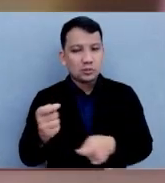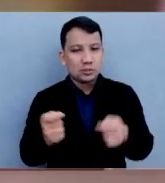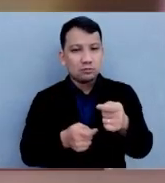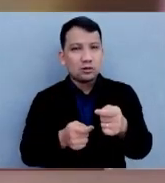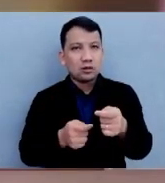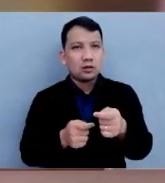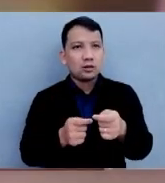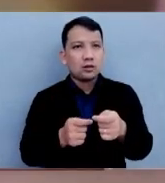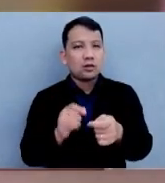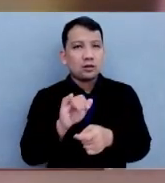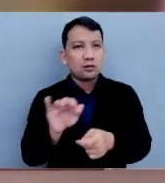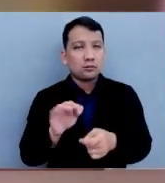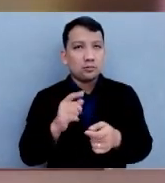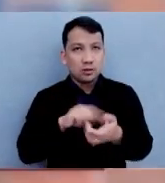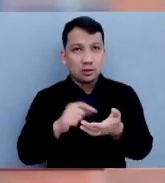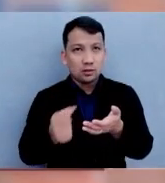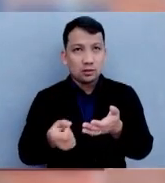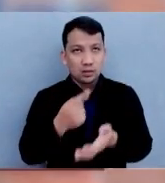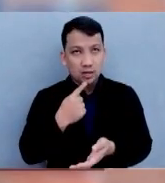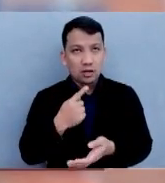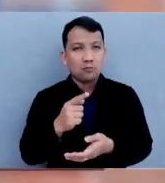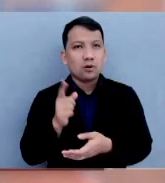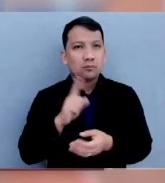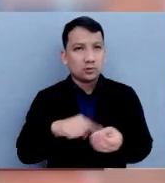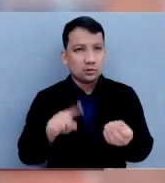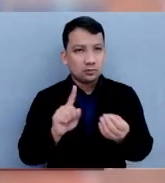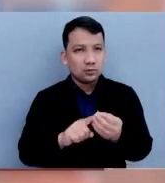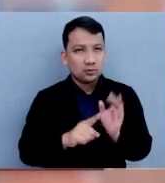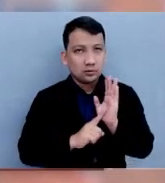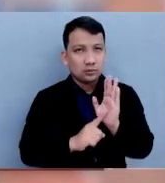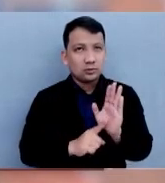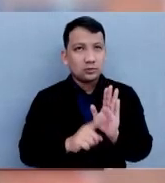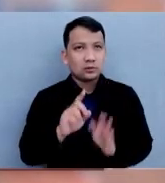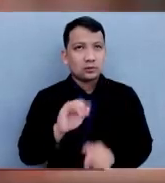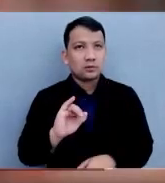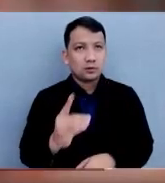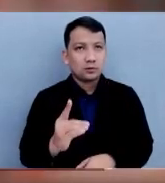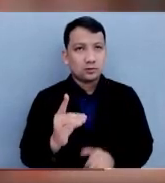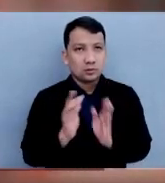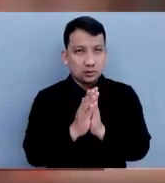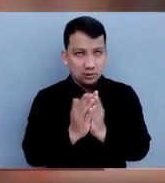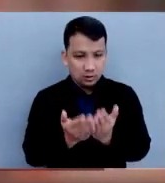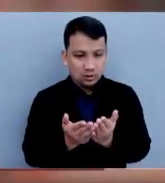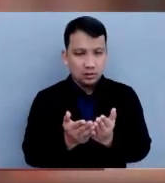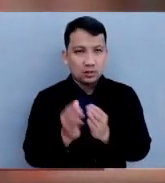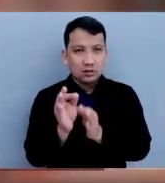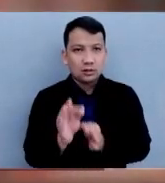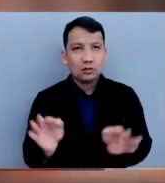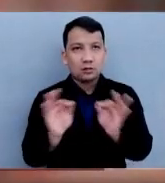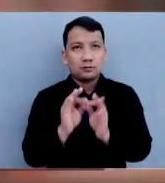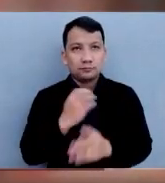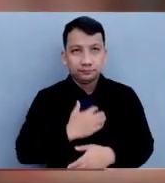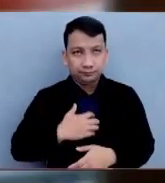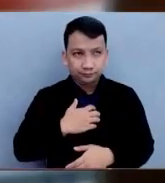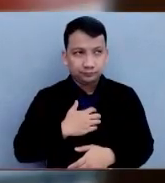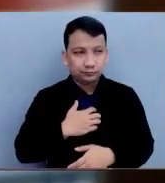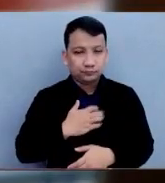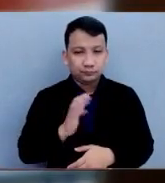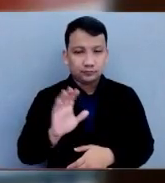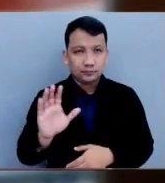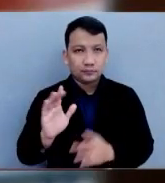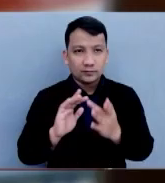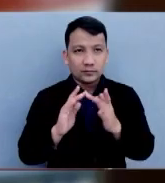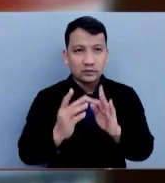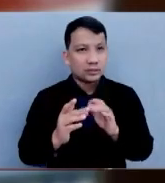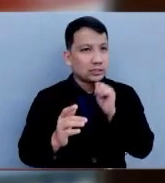Kapag mga gamot naman ang o-orderin, kailangan ipakita ang senior citizen booklet. Pwede raw ireklamo sa BIR ang mga online seller na